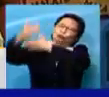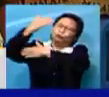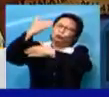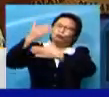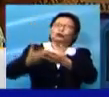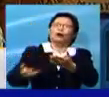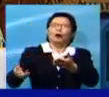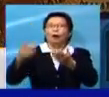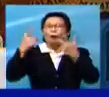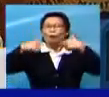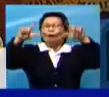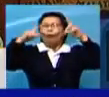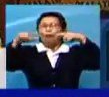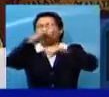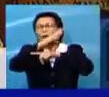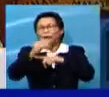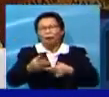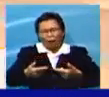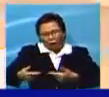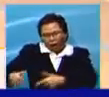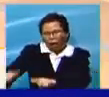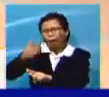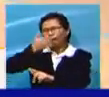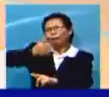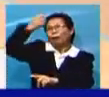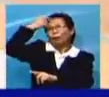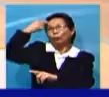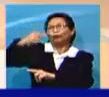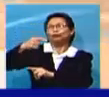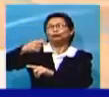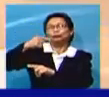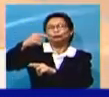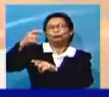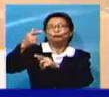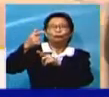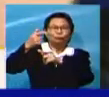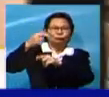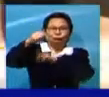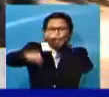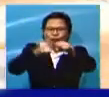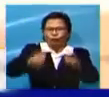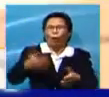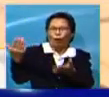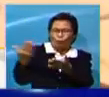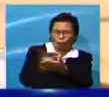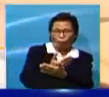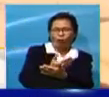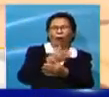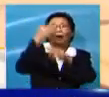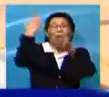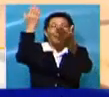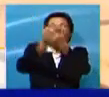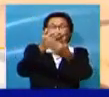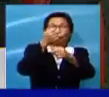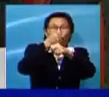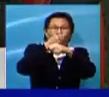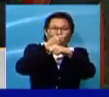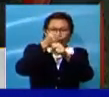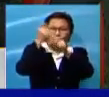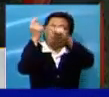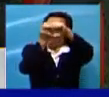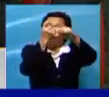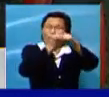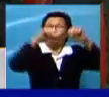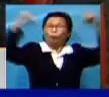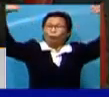nama, seterusnya membina laluan lebih baik untuk generasi seterusnya sehingga terbinanya Velodrome Ceras yang melahirkan